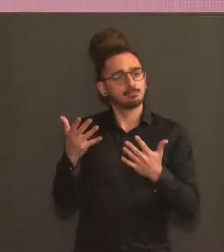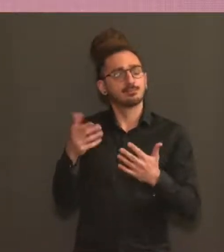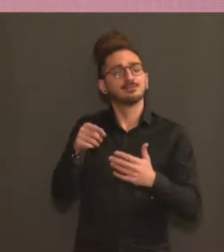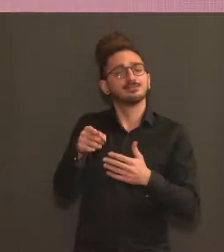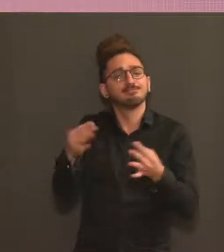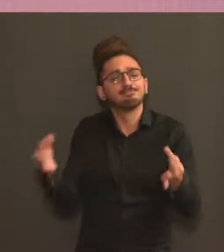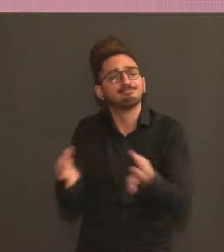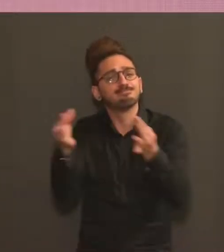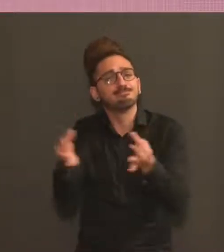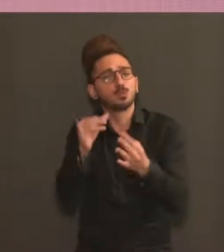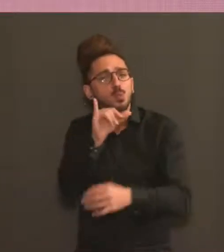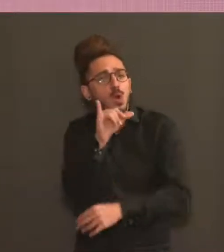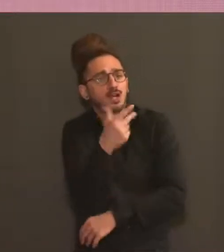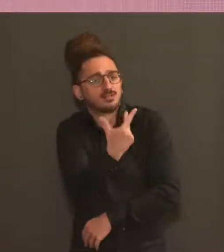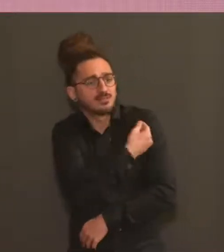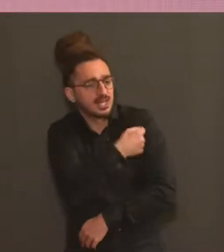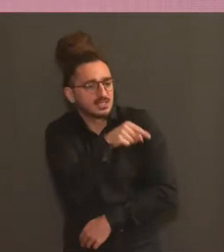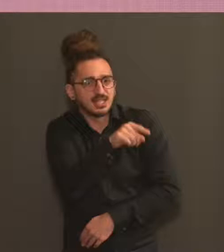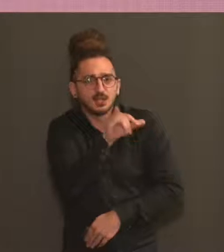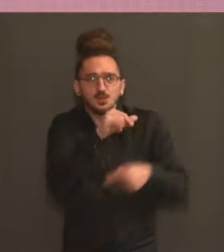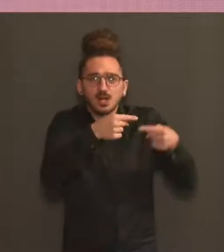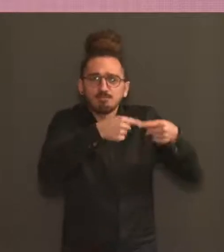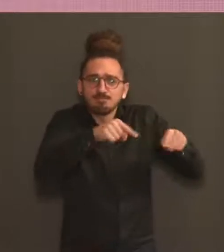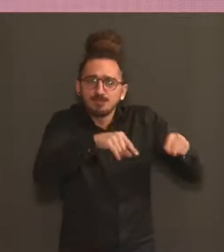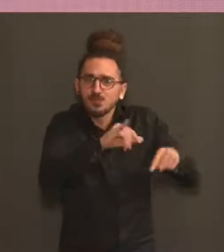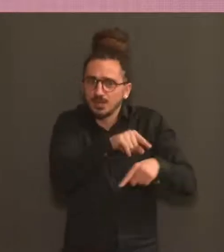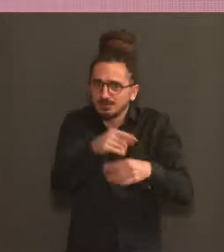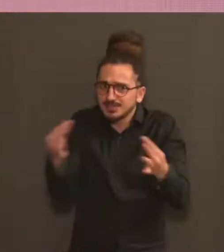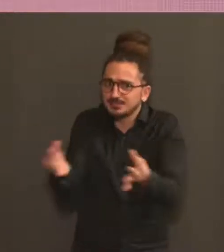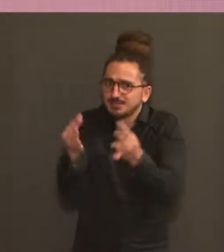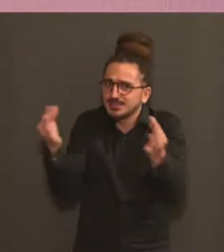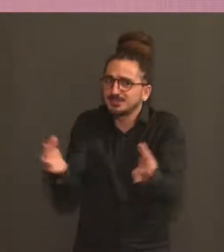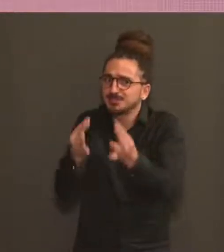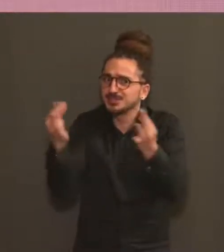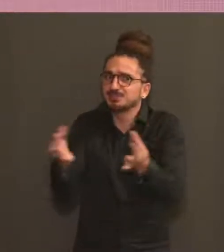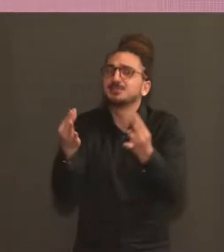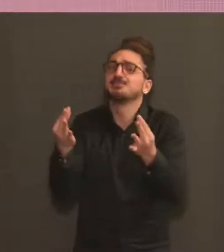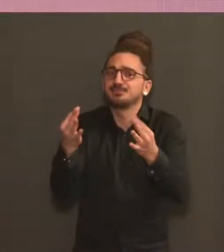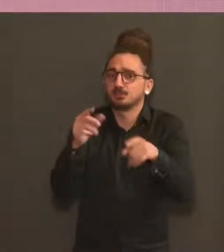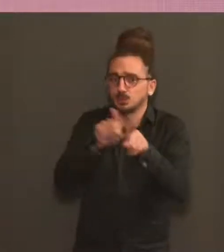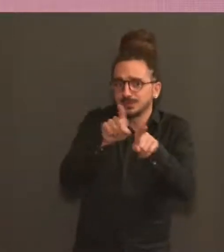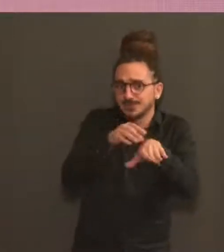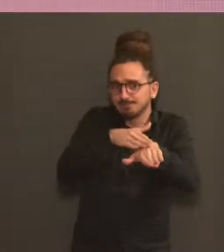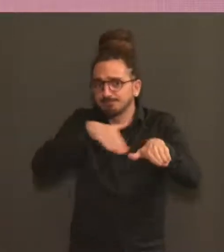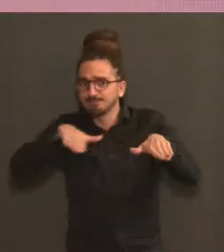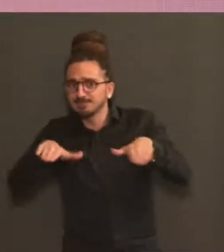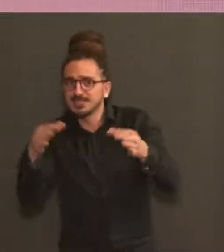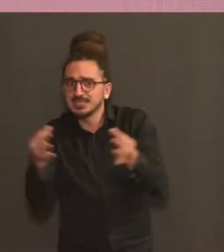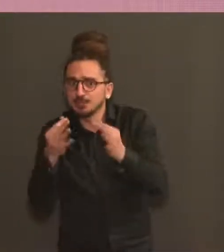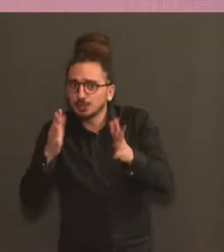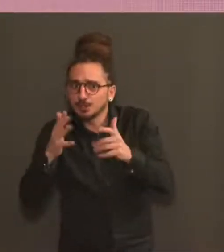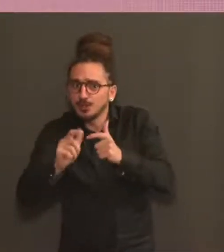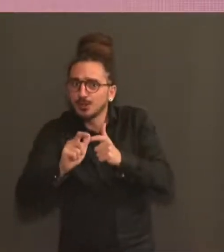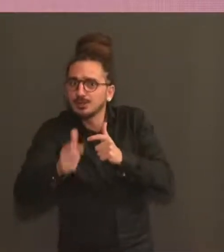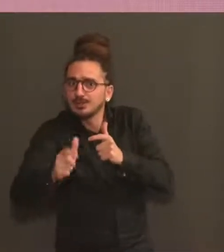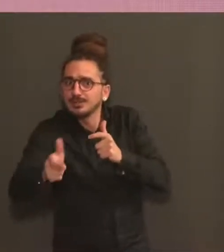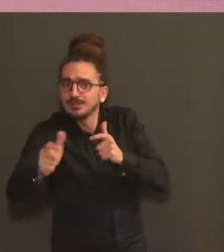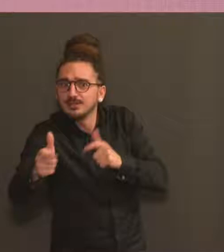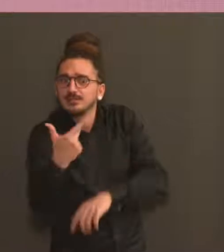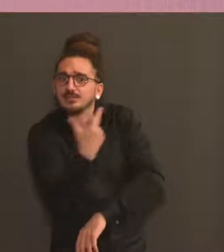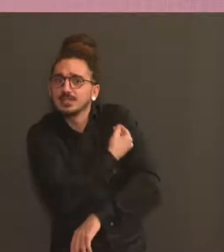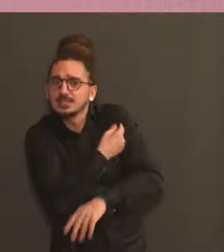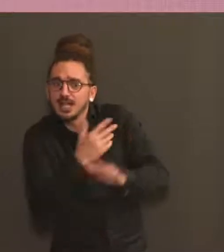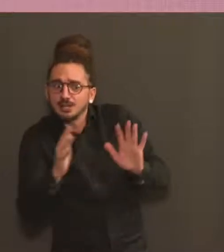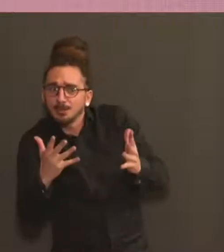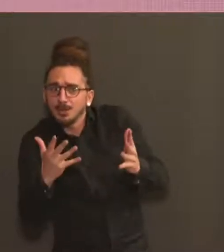suivies pour inviter en priorité les personnes les plus vulnérables ou les plus exposées au risque de